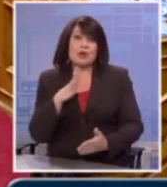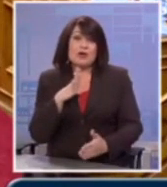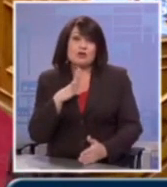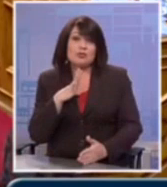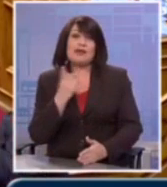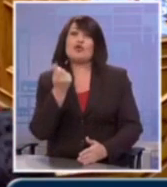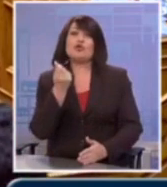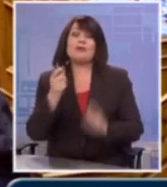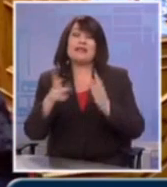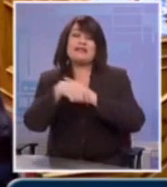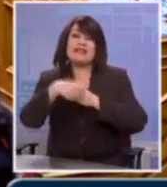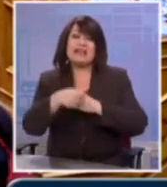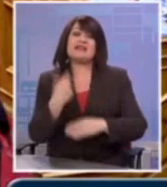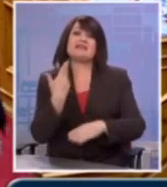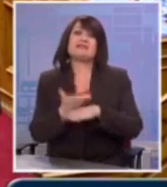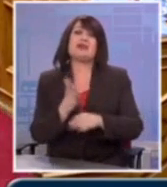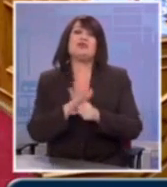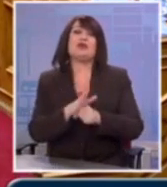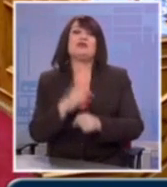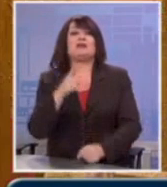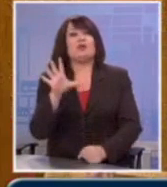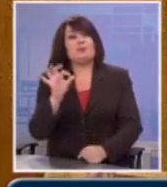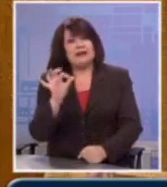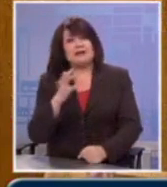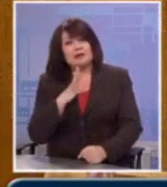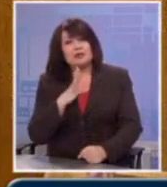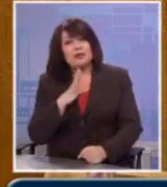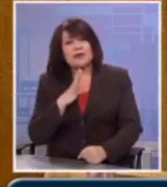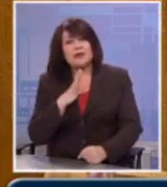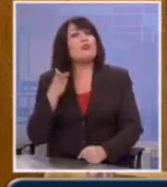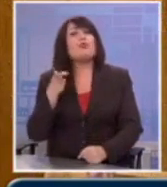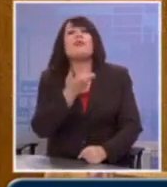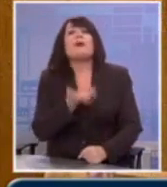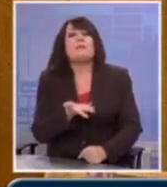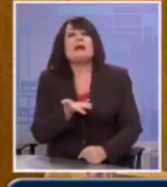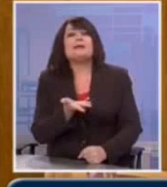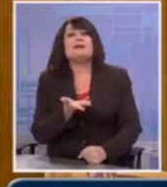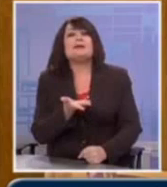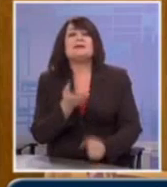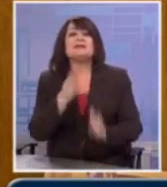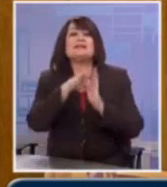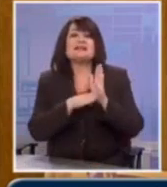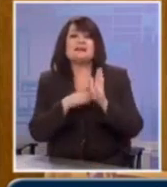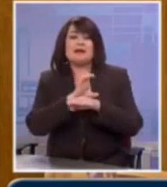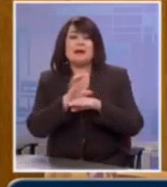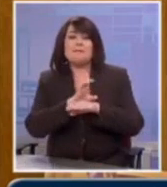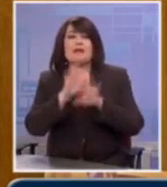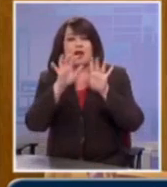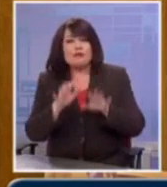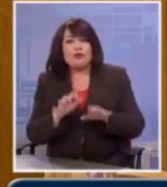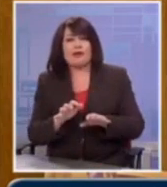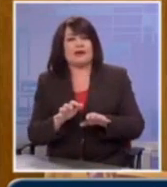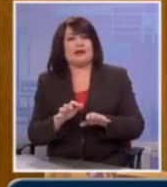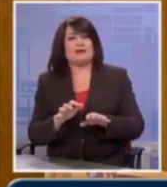οικονομικούς εισαγγελείς που ζητάν τουλάχιστον 150 θα πάνε στα συστήματα πληροφορικής όπου